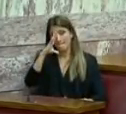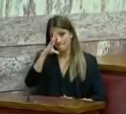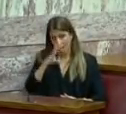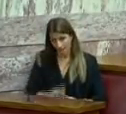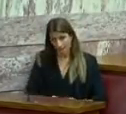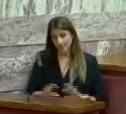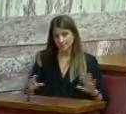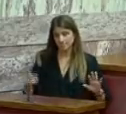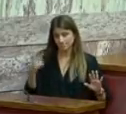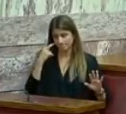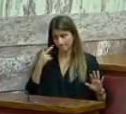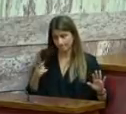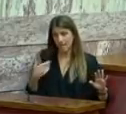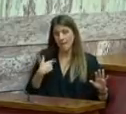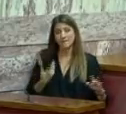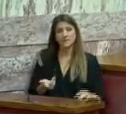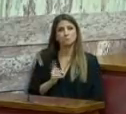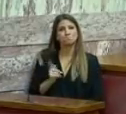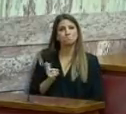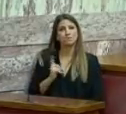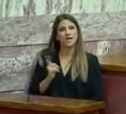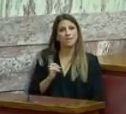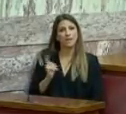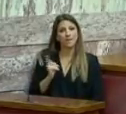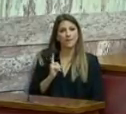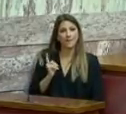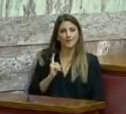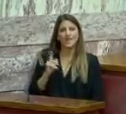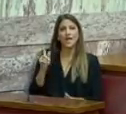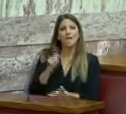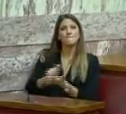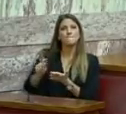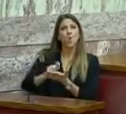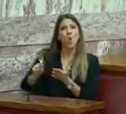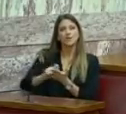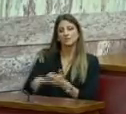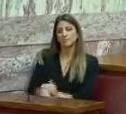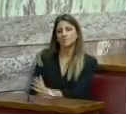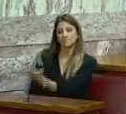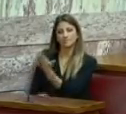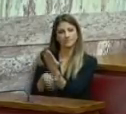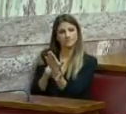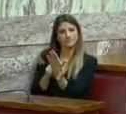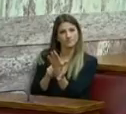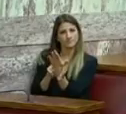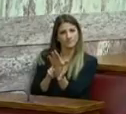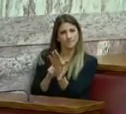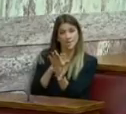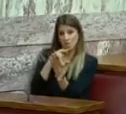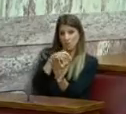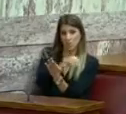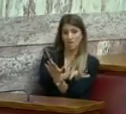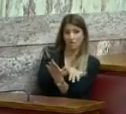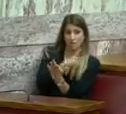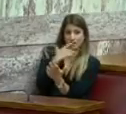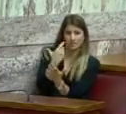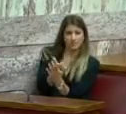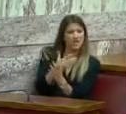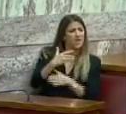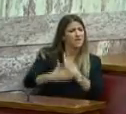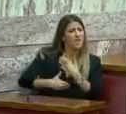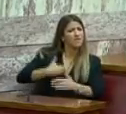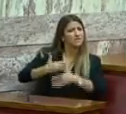λόγο, προσδοκούμε ότι το πόρισμα αυτό που καλείται η Βουλή με τις διαδικασίες